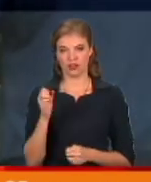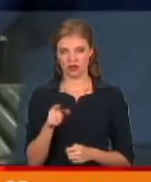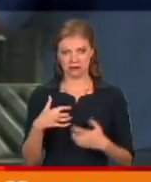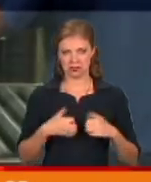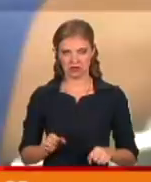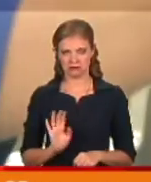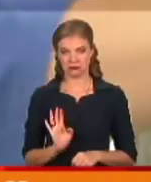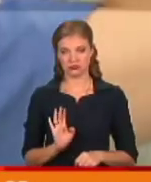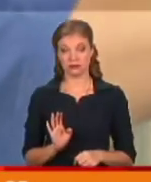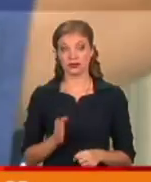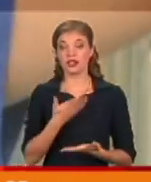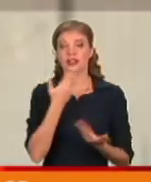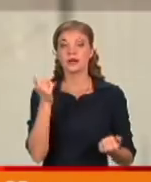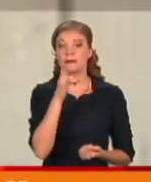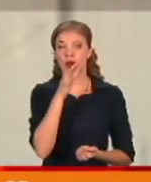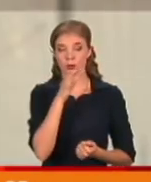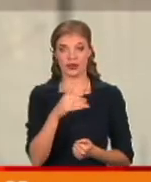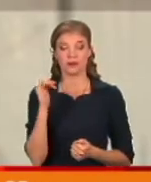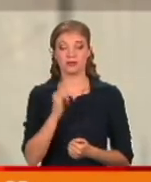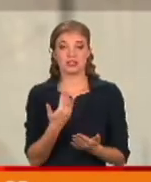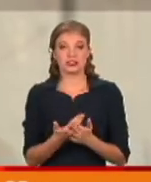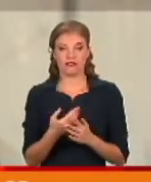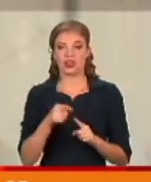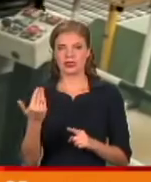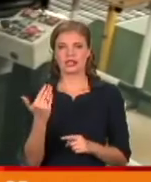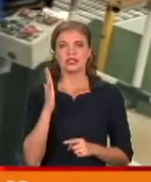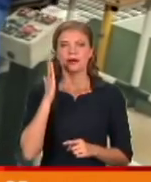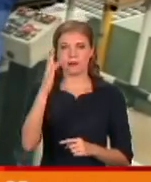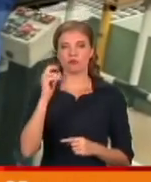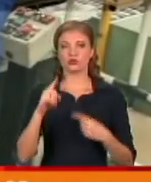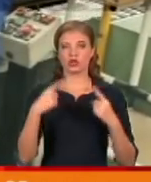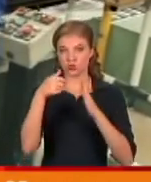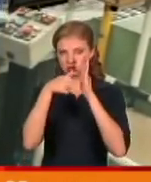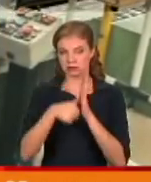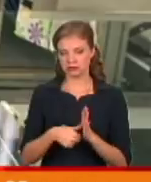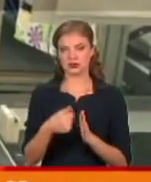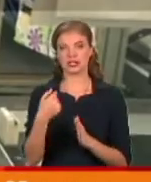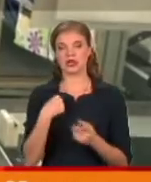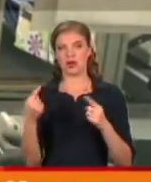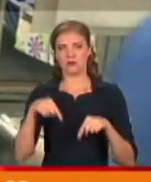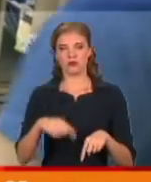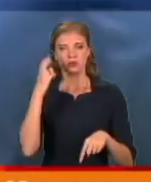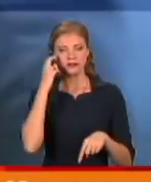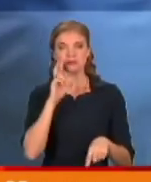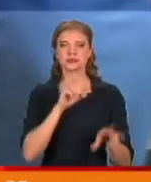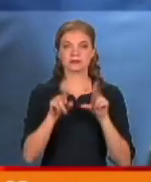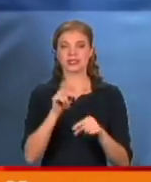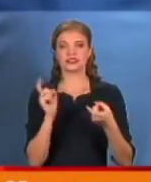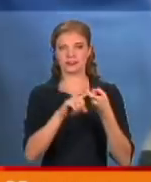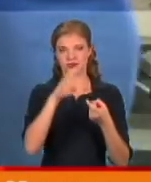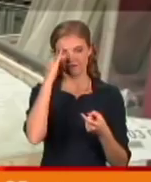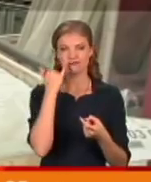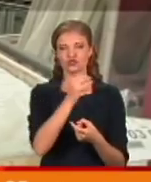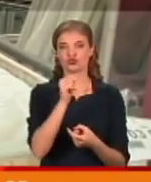не набридає? Немає коли. І здавалося, це їхнє майбутнє на наступних півроку. Я повернувся до Києва, сподіваючись зв'язатися з хлопцями